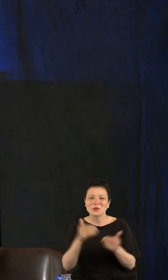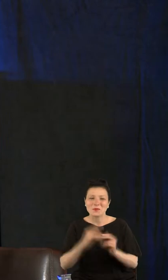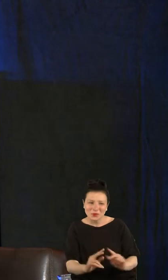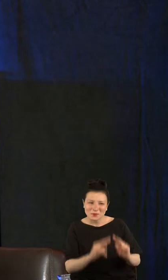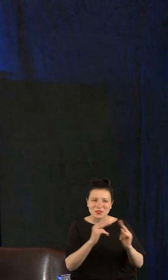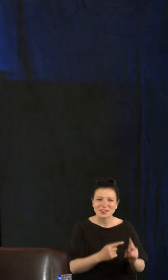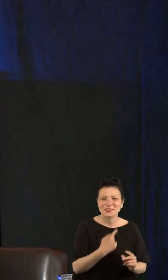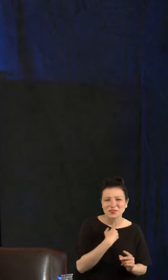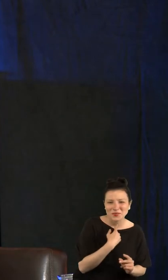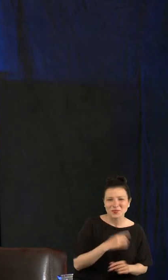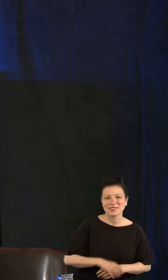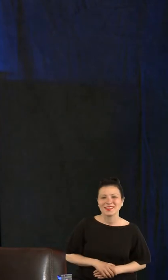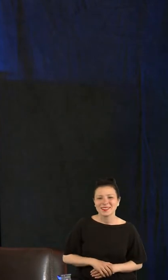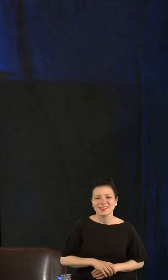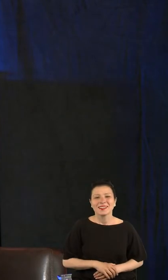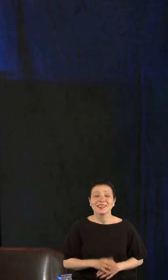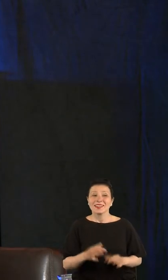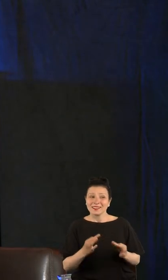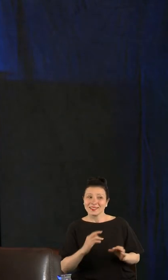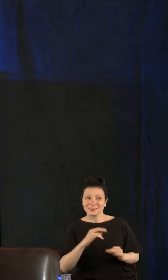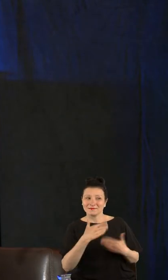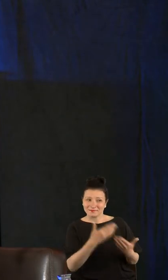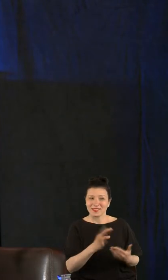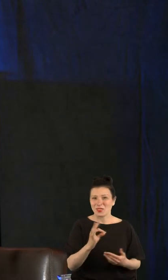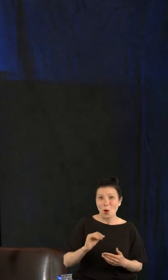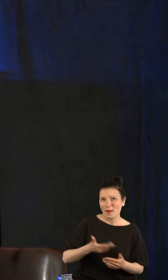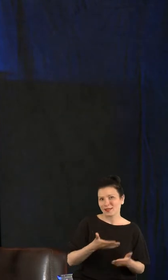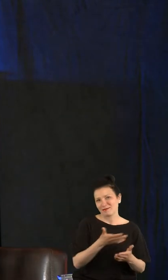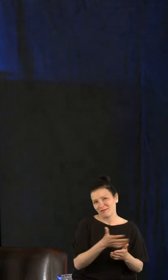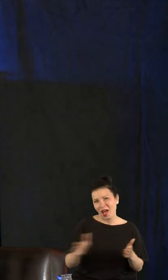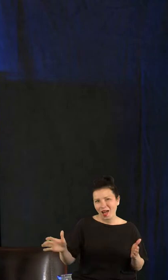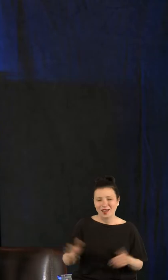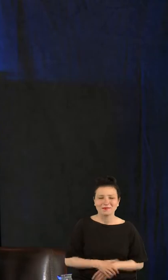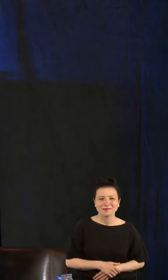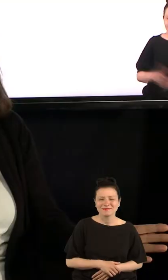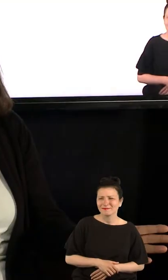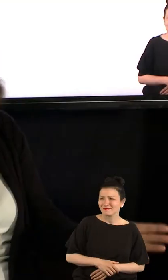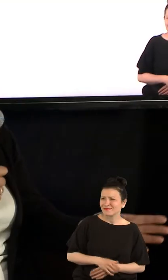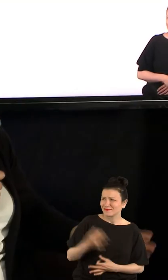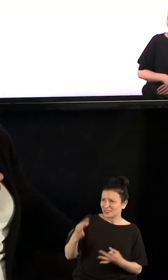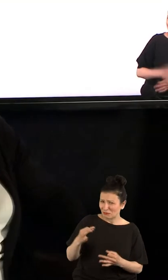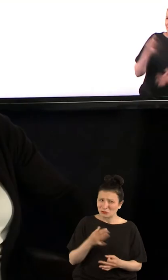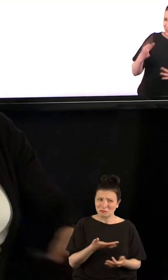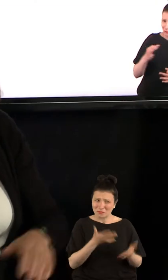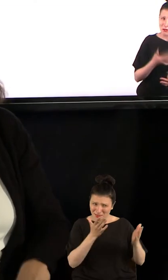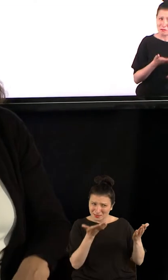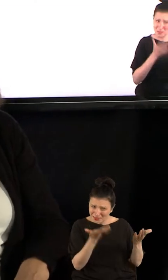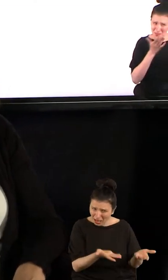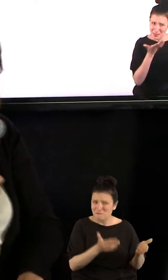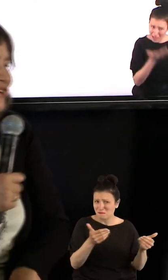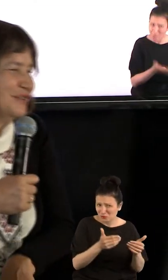widać, że jestem niepełnosprawna, a teraz Tomek niech się wyżyje. Bo się zastanawiałam, czy w ogóle go dopuścimy do głosu,